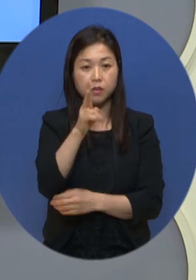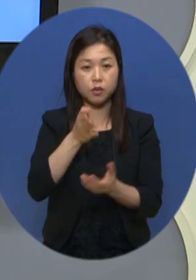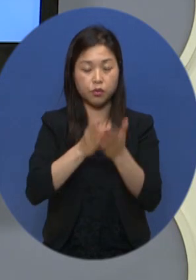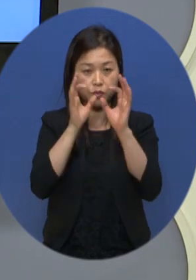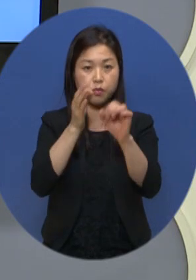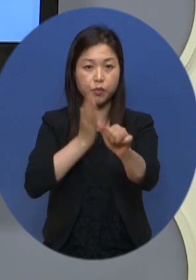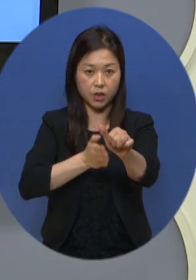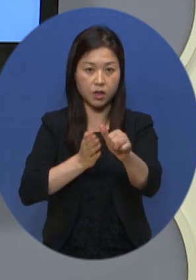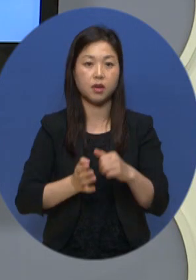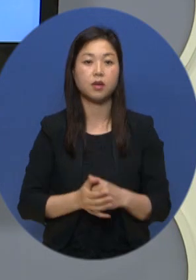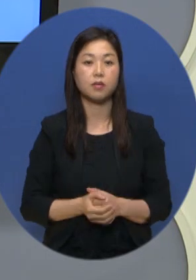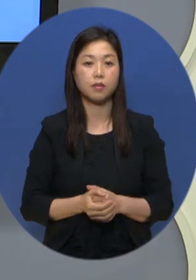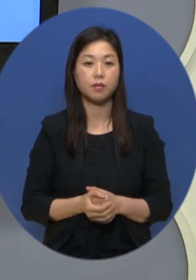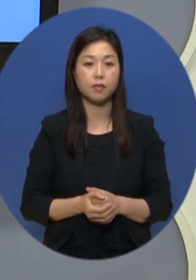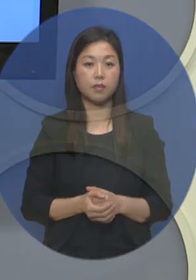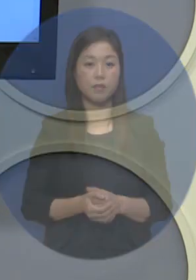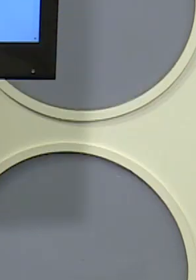뉴스를 통해 확인할 수 있습니다